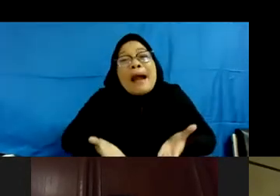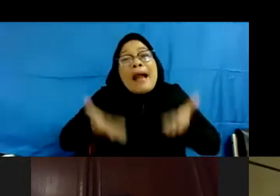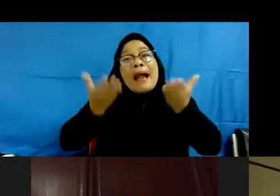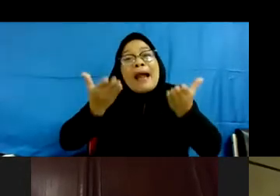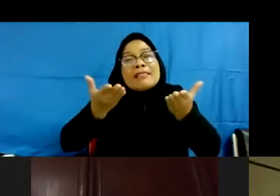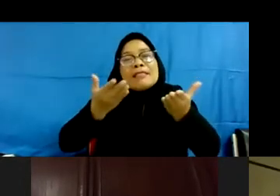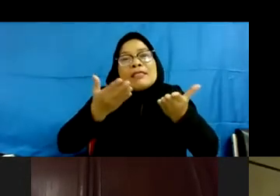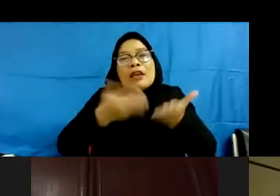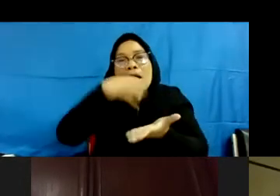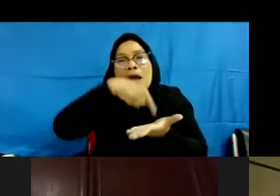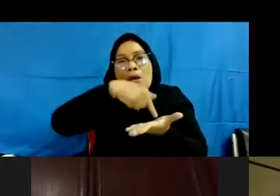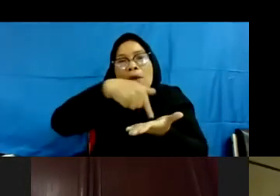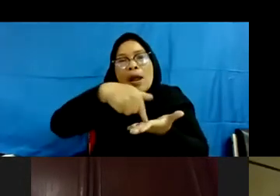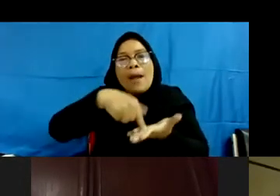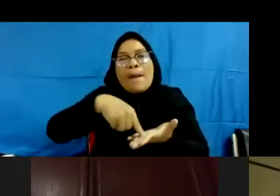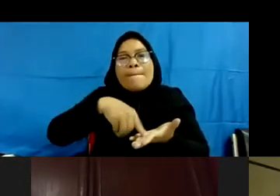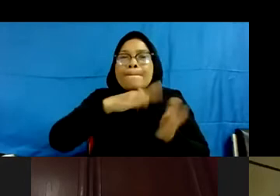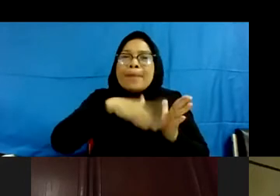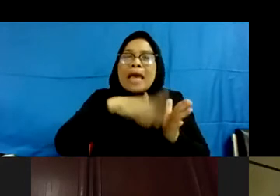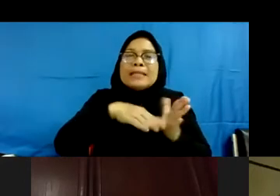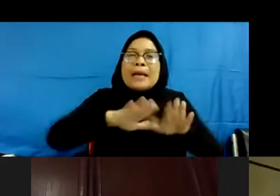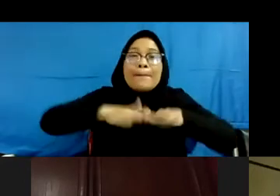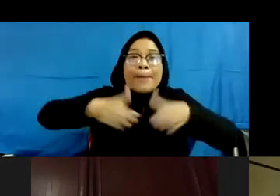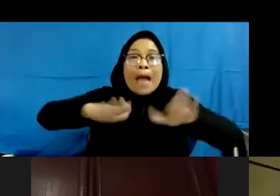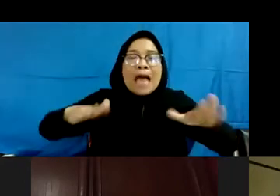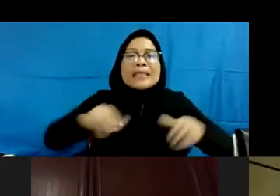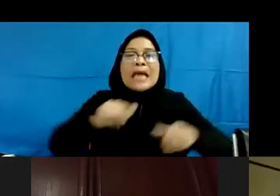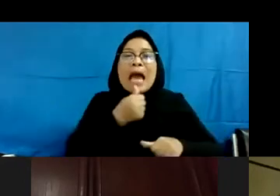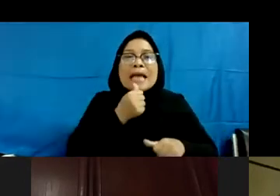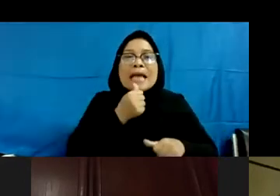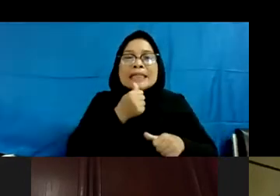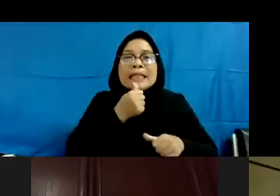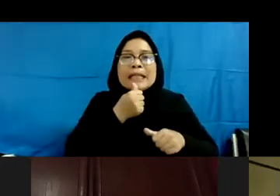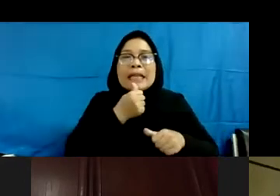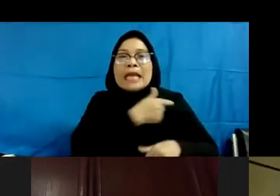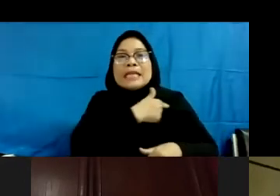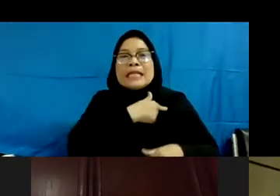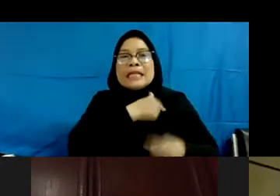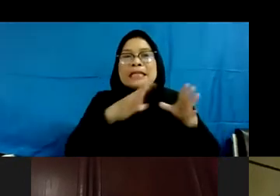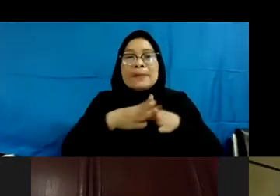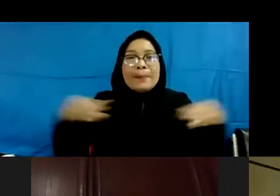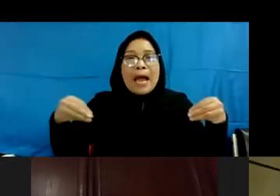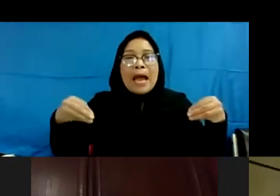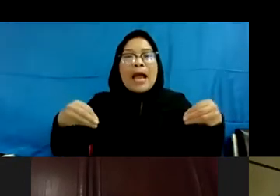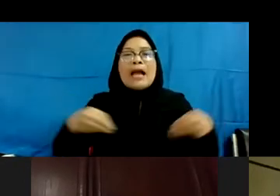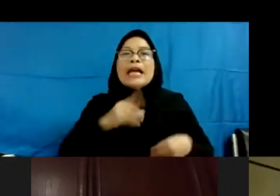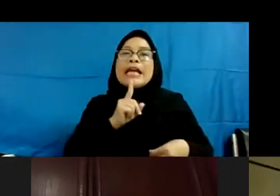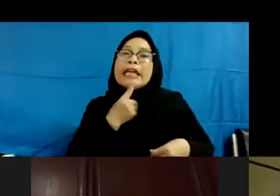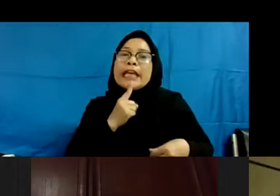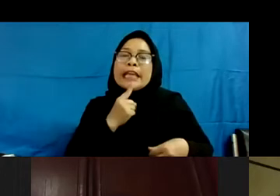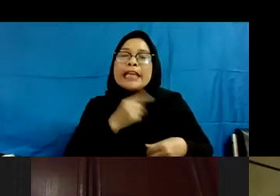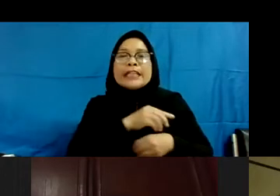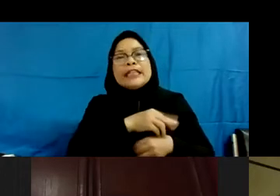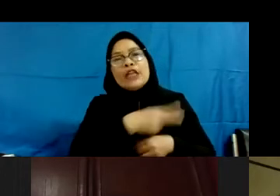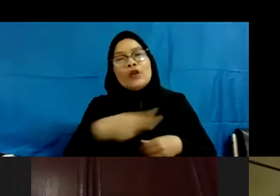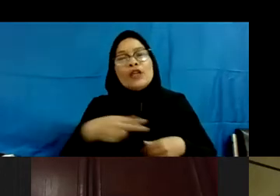ya kita kan kayak belajar bahasa, kan kita belajar bahasa asing, ada bahasa Jepang, bahasa Inggris, bahasa Indonesia. Huruf juga ada huruf balok, ada